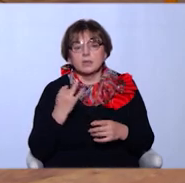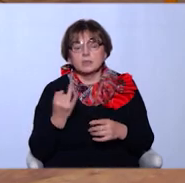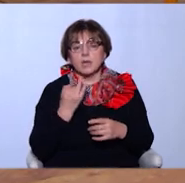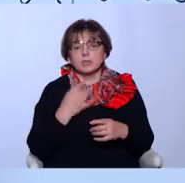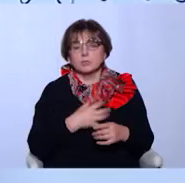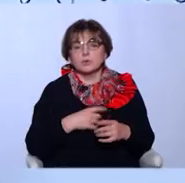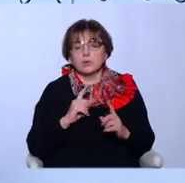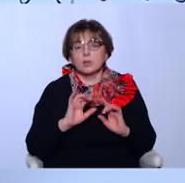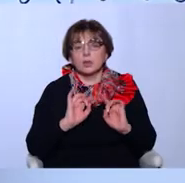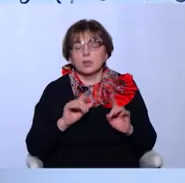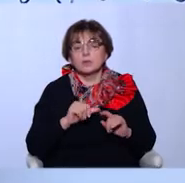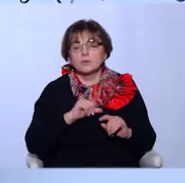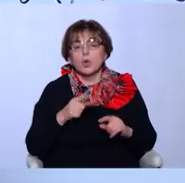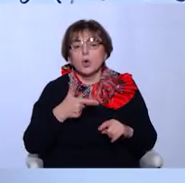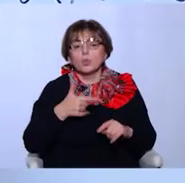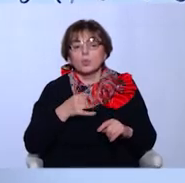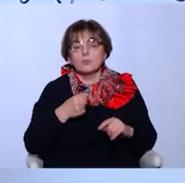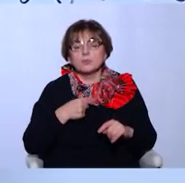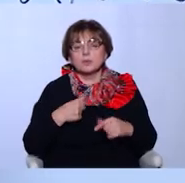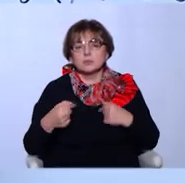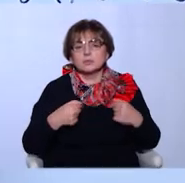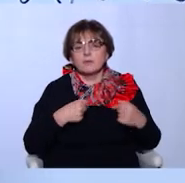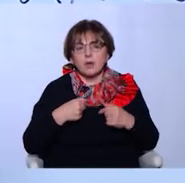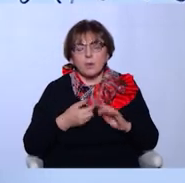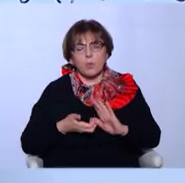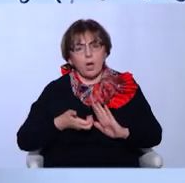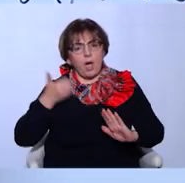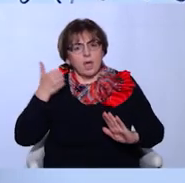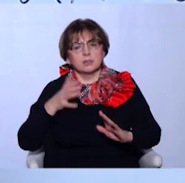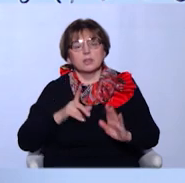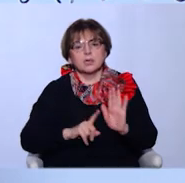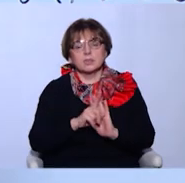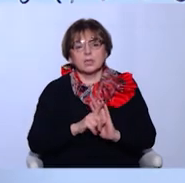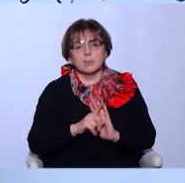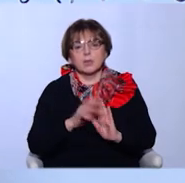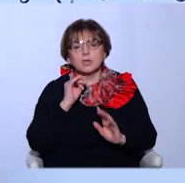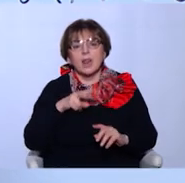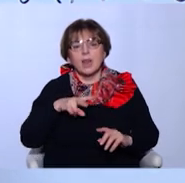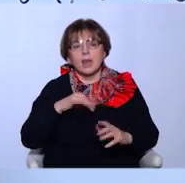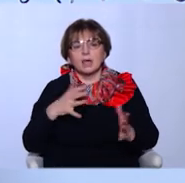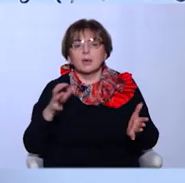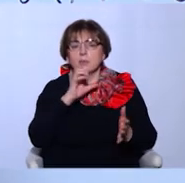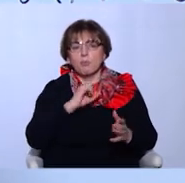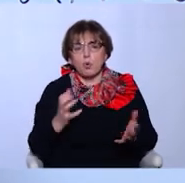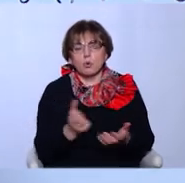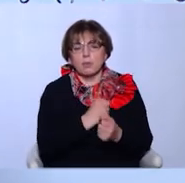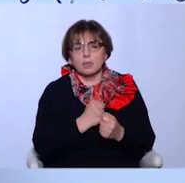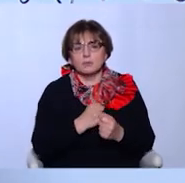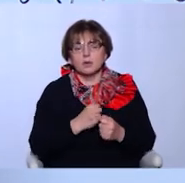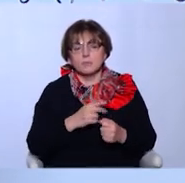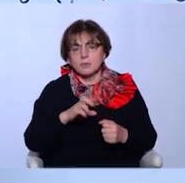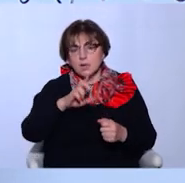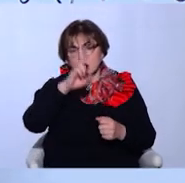ყურადღება. გურამიშვილის ტრაგედია გაცილებით ადრე იწყება, ვიდრე მას ლეკები გაიტაცებენ. და ასეთ ისტორიას ყვება.